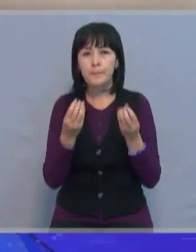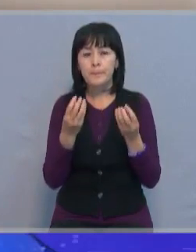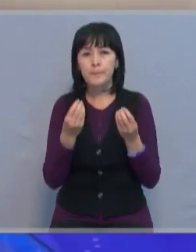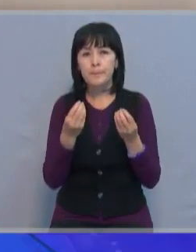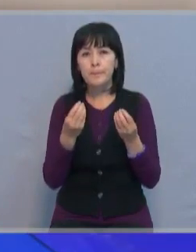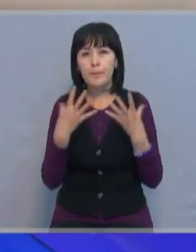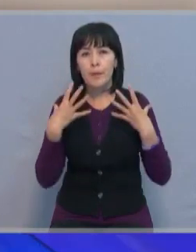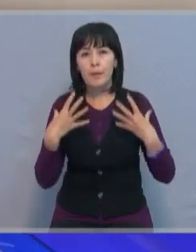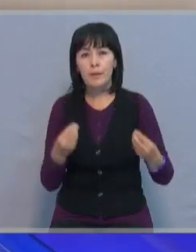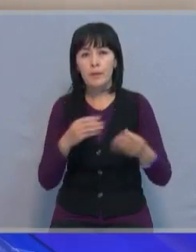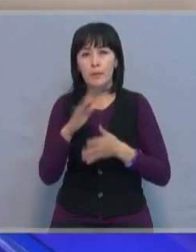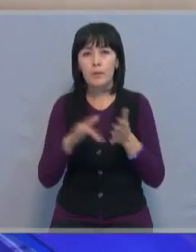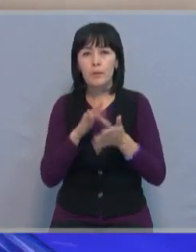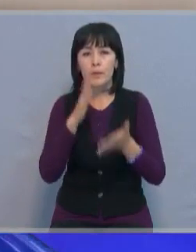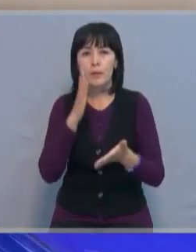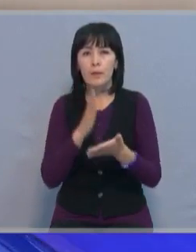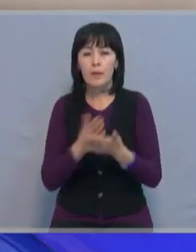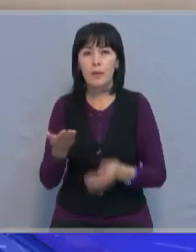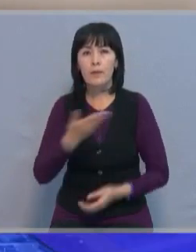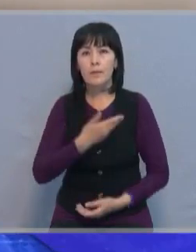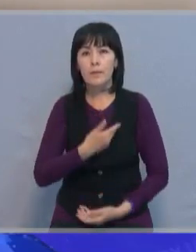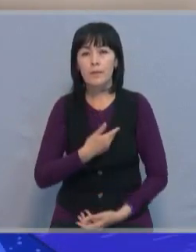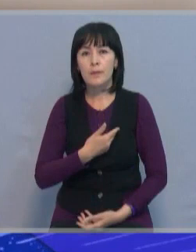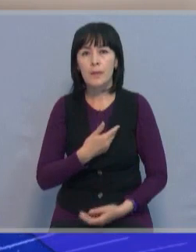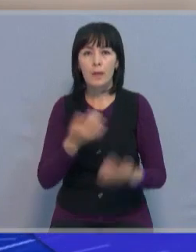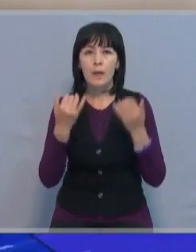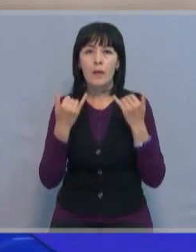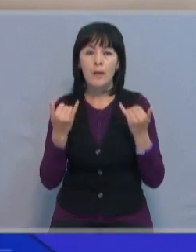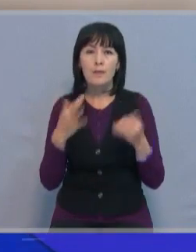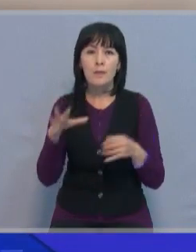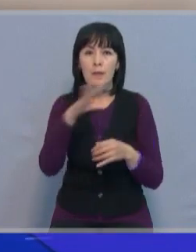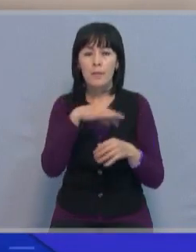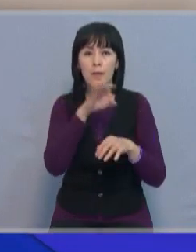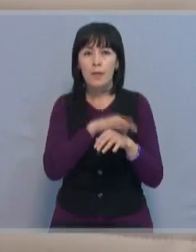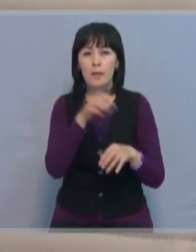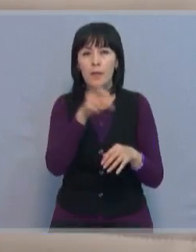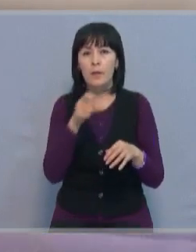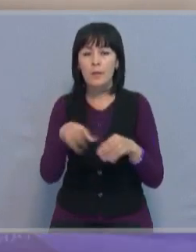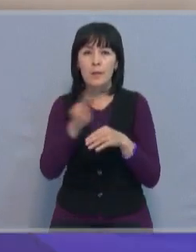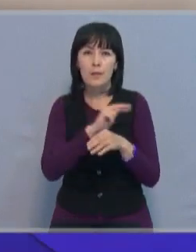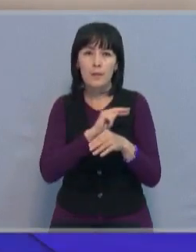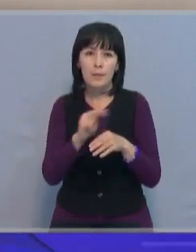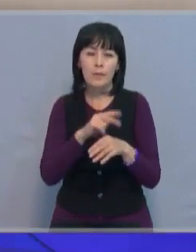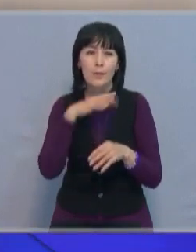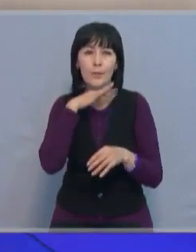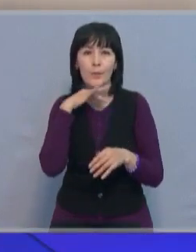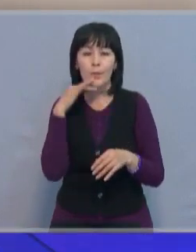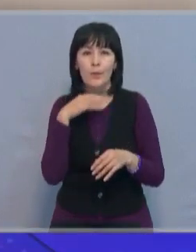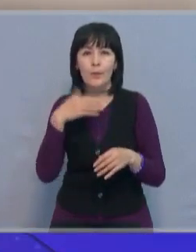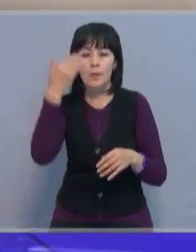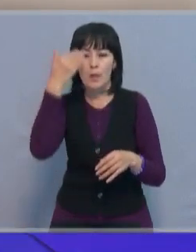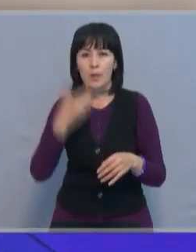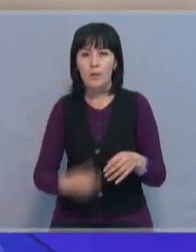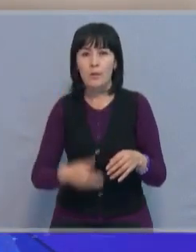оңалту орталығы бар. Оңалту орталығында бізде қазір барлық аурулар емделеді. Оның ішінде көбінесе инсульттан